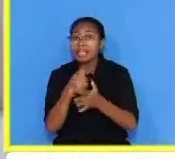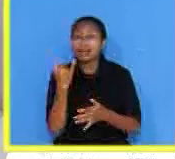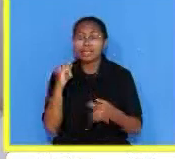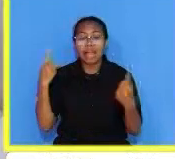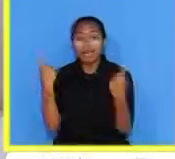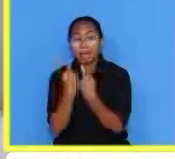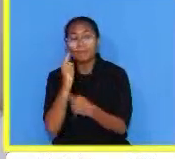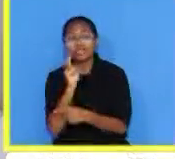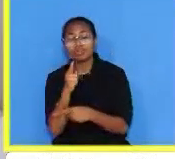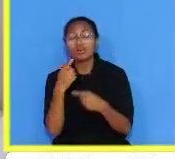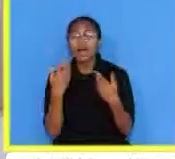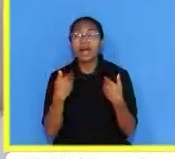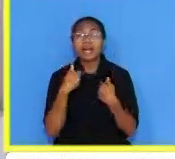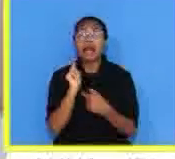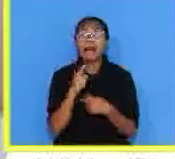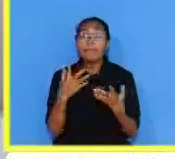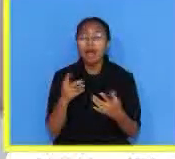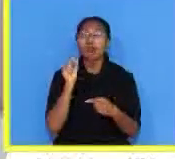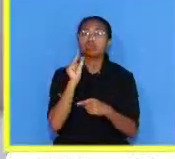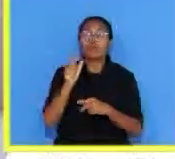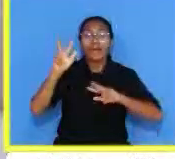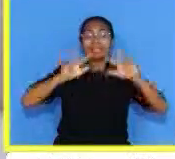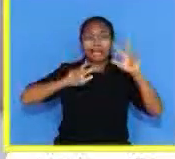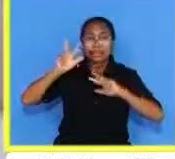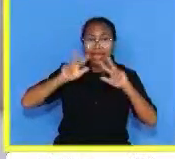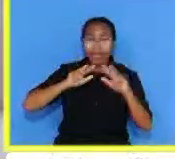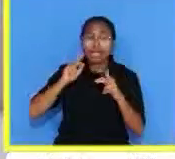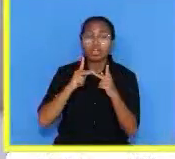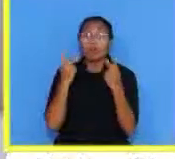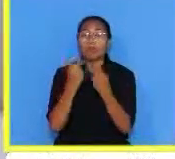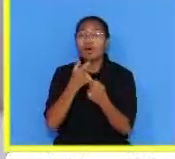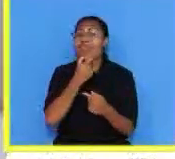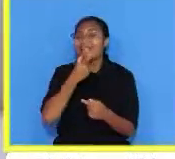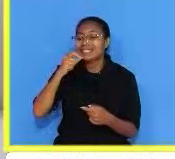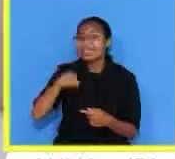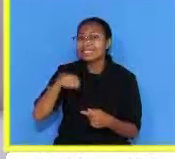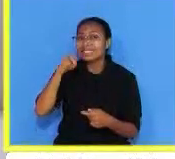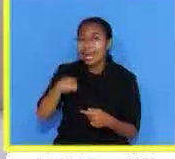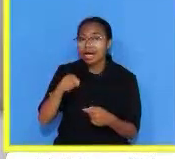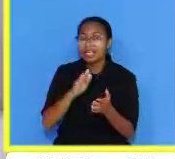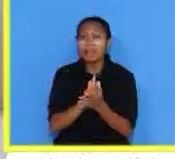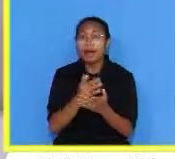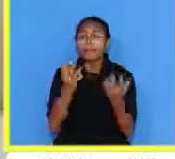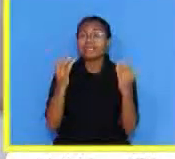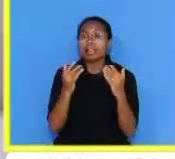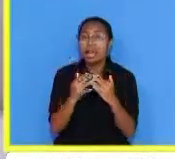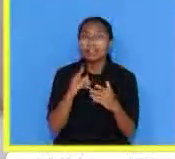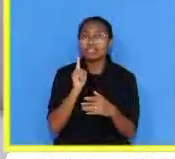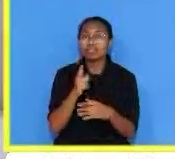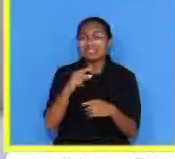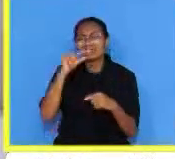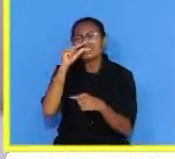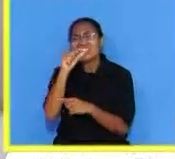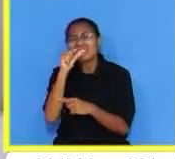hadapi saat ini adalah untuk NTT, kelompok lansia dan kelompok masyarakat rentan itu masih